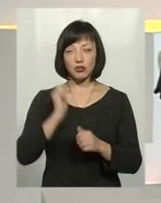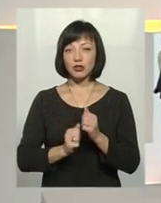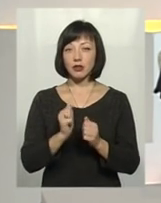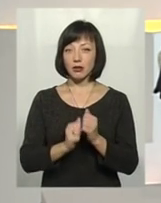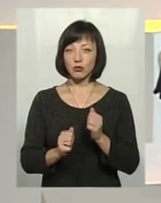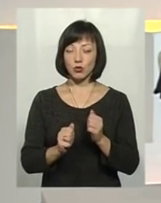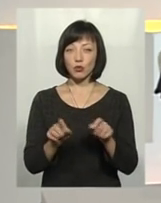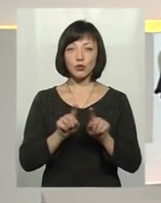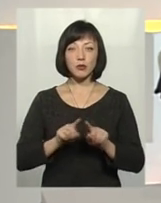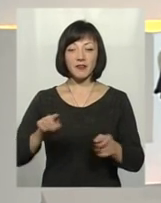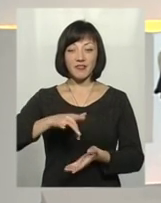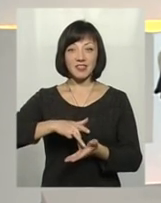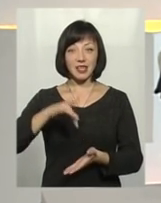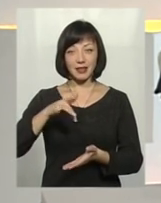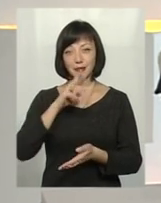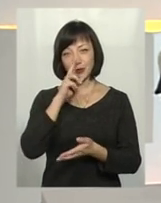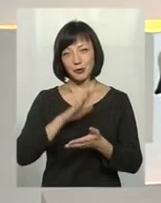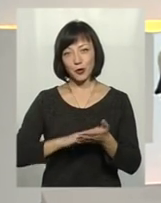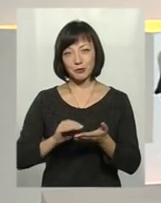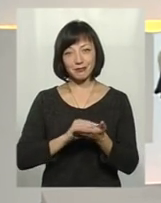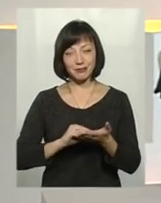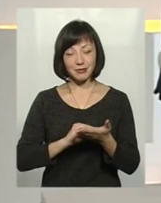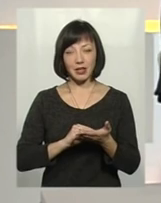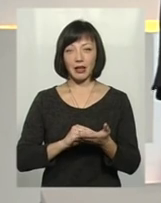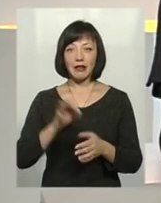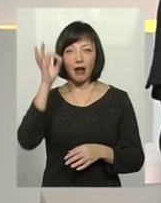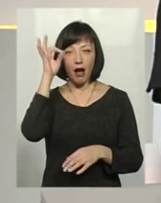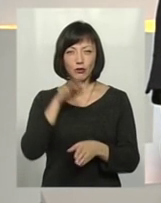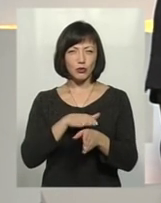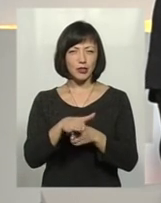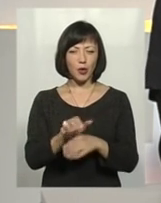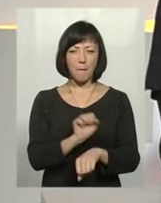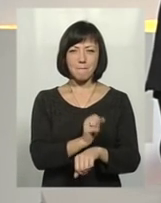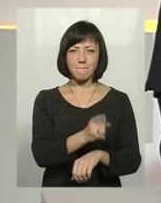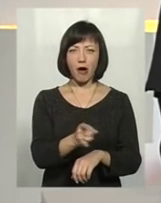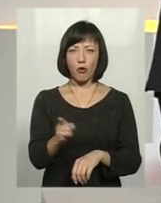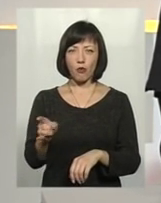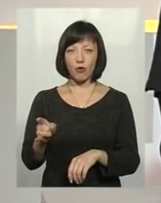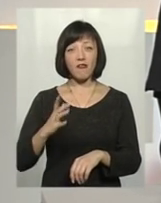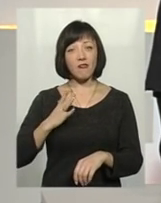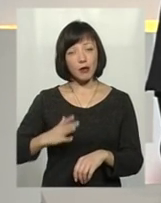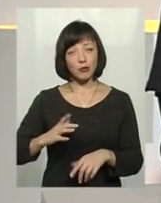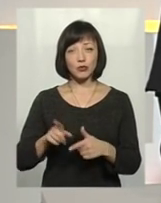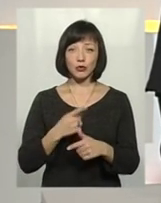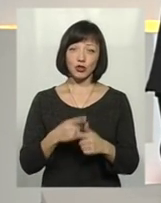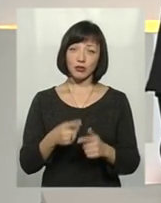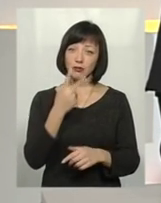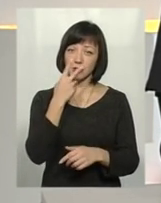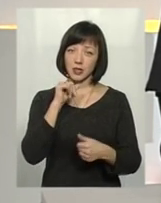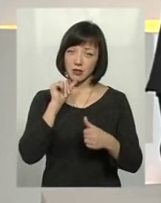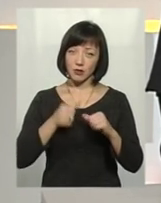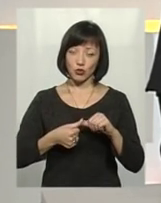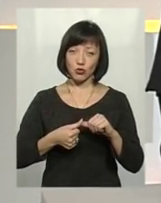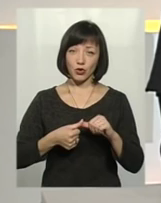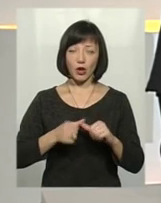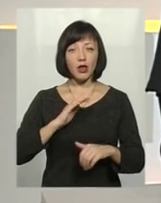особливо в центрі, перепрошую за тавтологію, нагадує суцільну парковку. Вимушено чи за звичкою